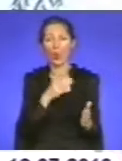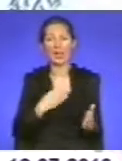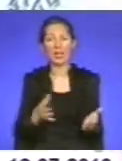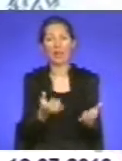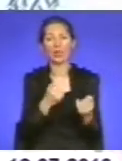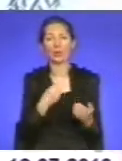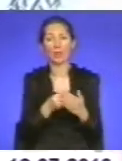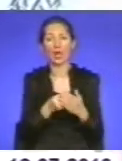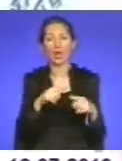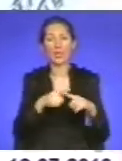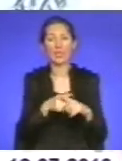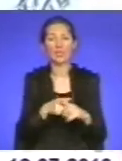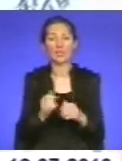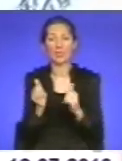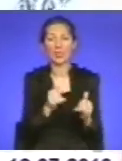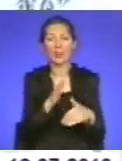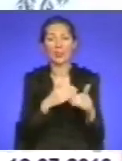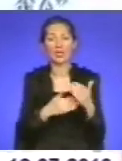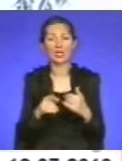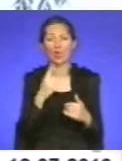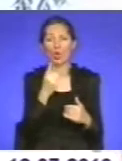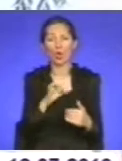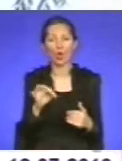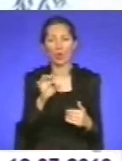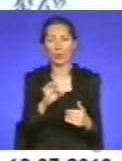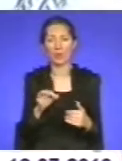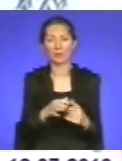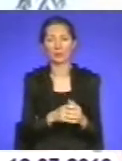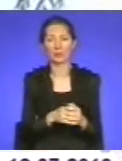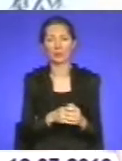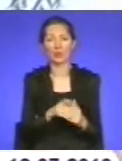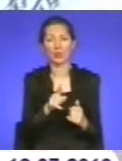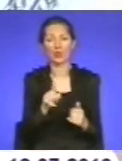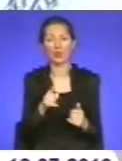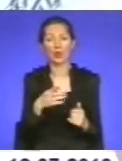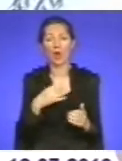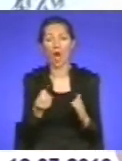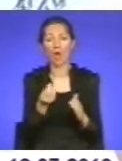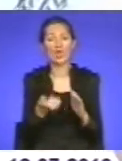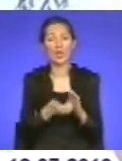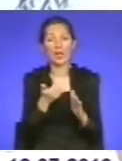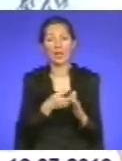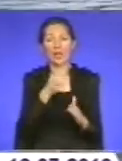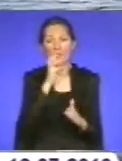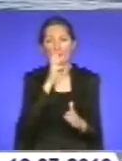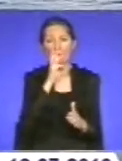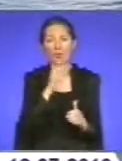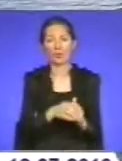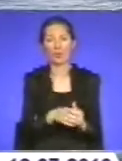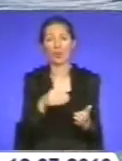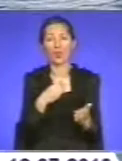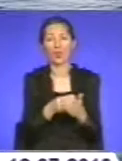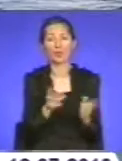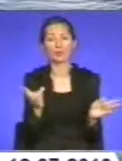на матеріально-технічне забезпечення практично ні однієї копійки, тому що навіть і грошей не вистачає на заробітну плату. Кошти